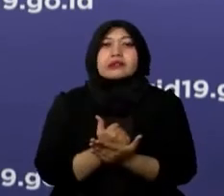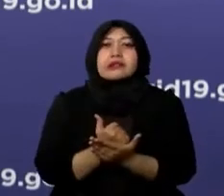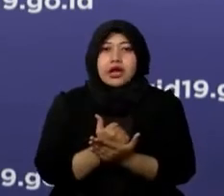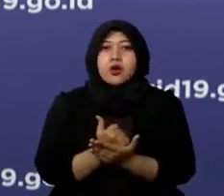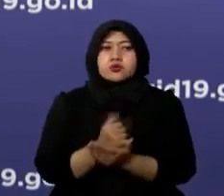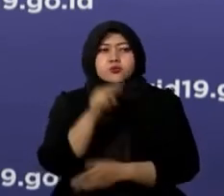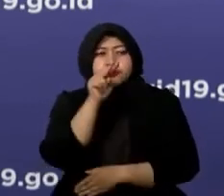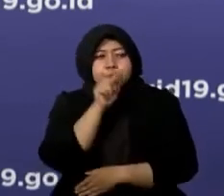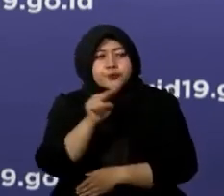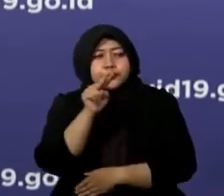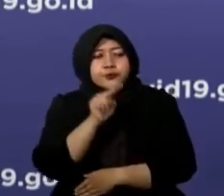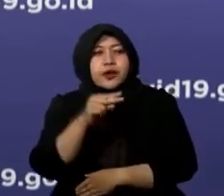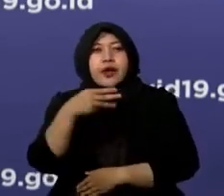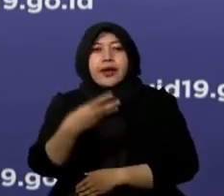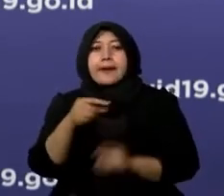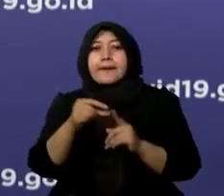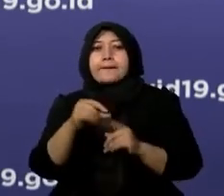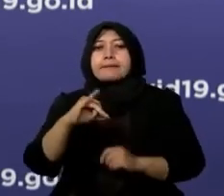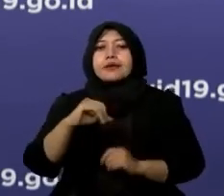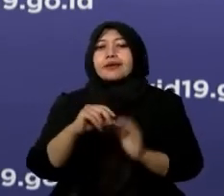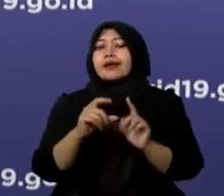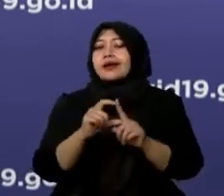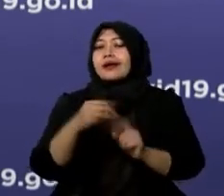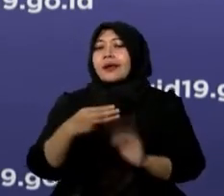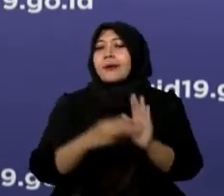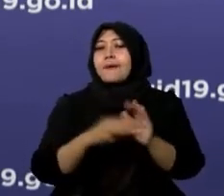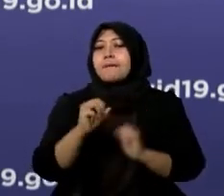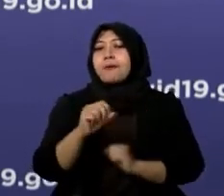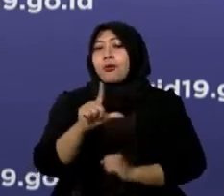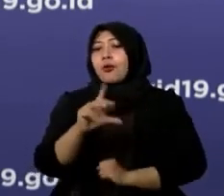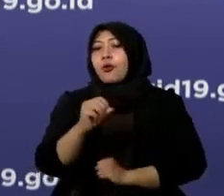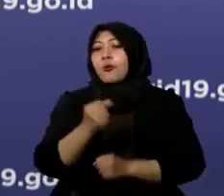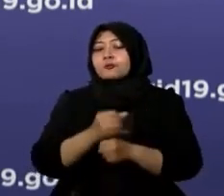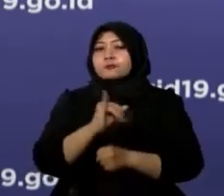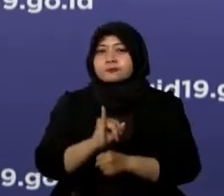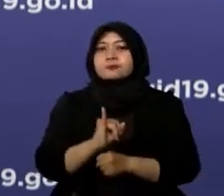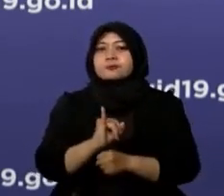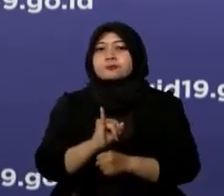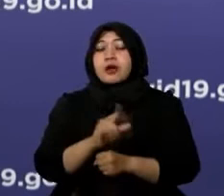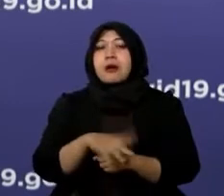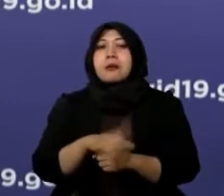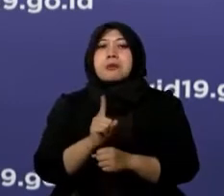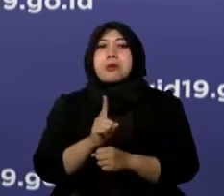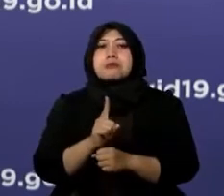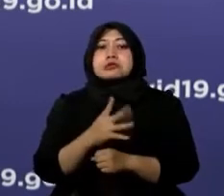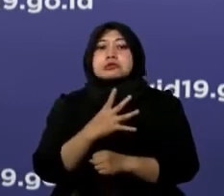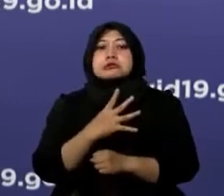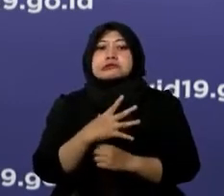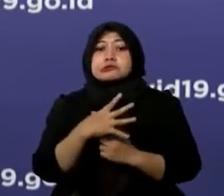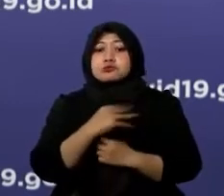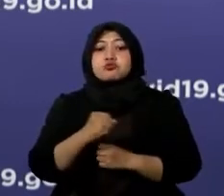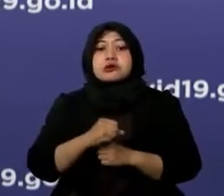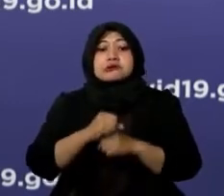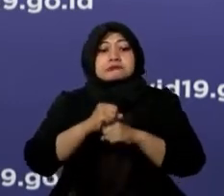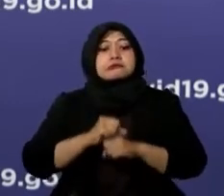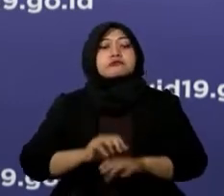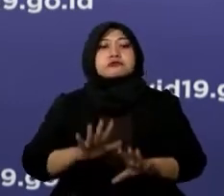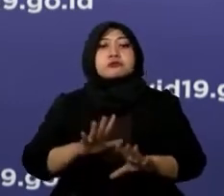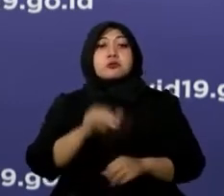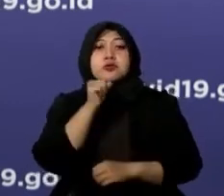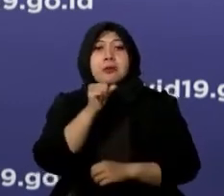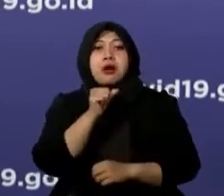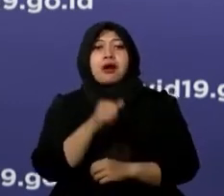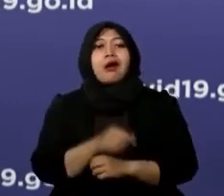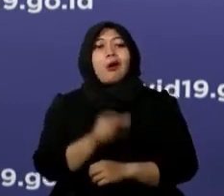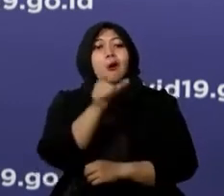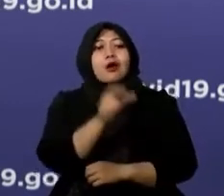melaksanakan survei epidemiologi. Karena kita ketahui bersama sumber penularan adalah orang yang